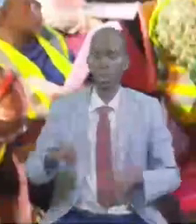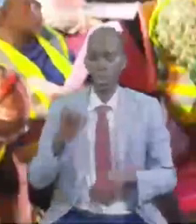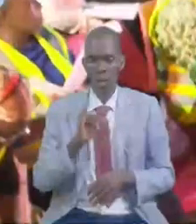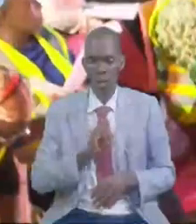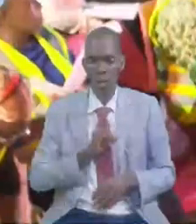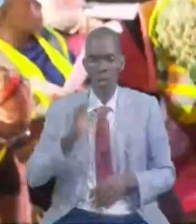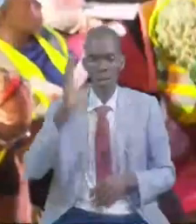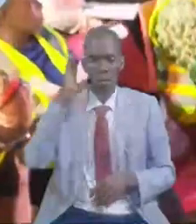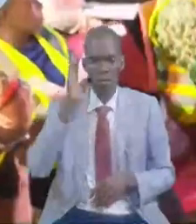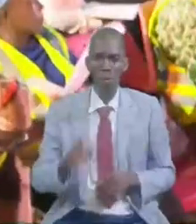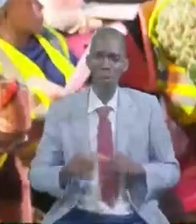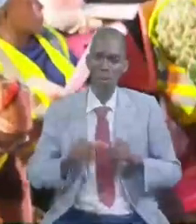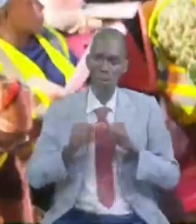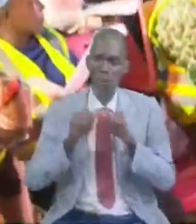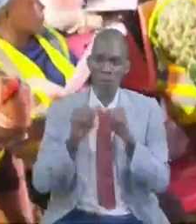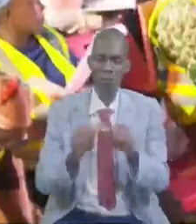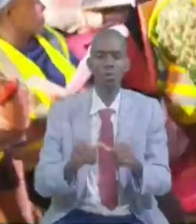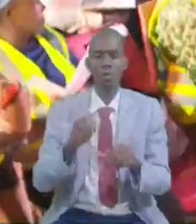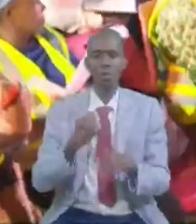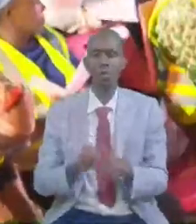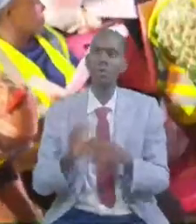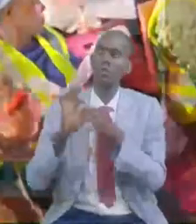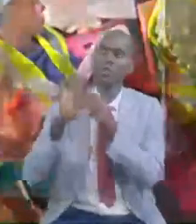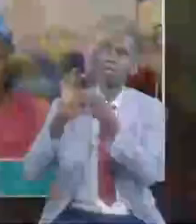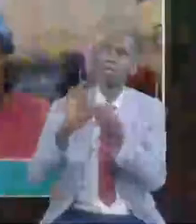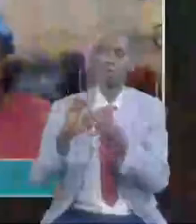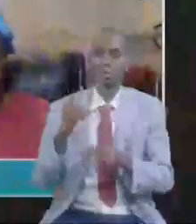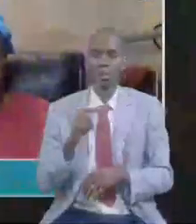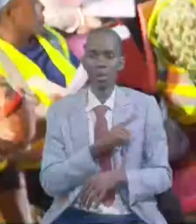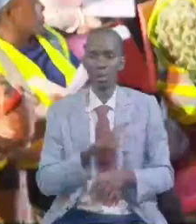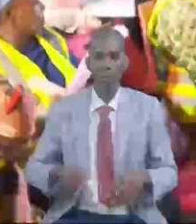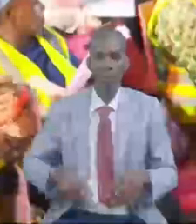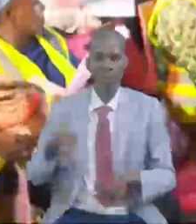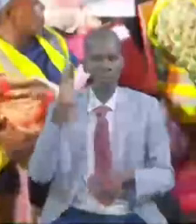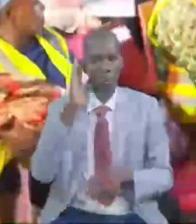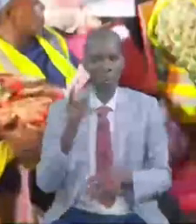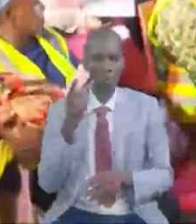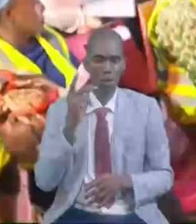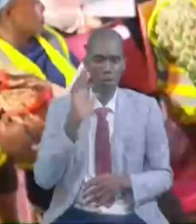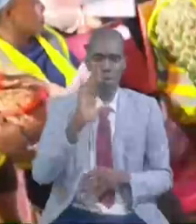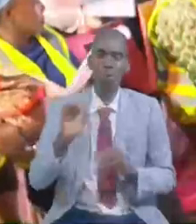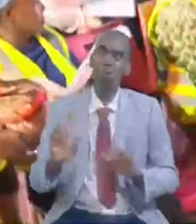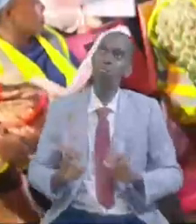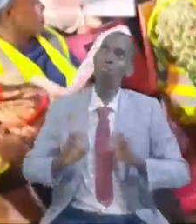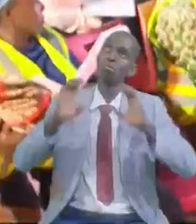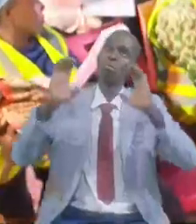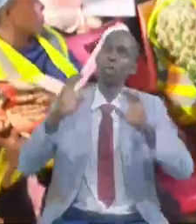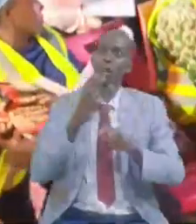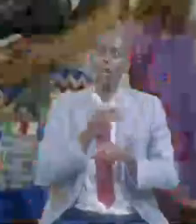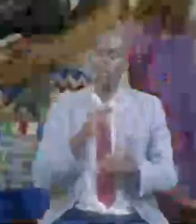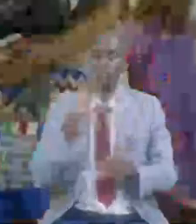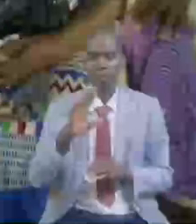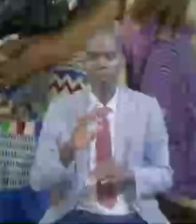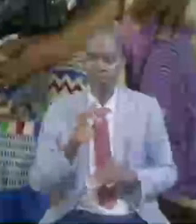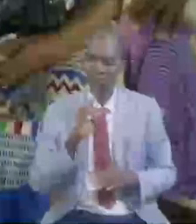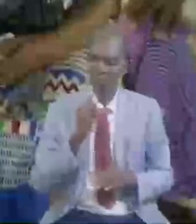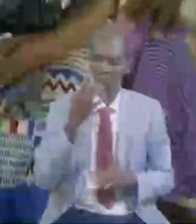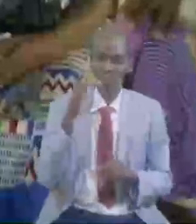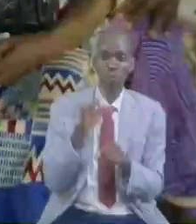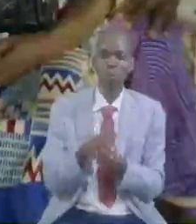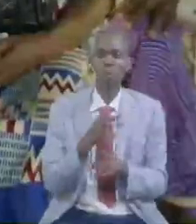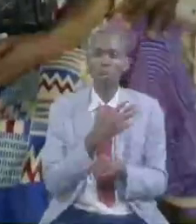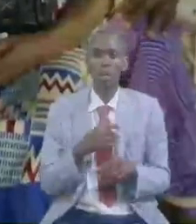continuer dans la communion. Le Seigneur va sceller cet engagement et cette consécration. Et